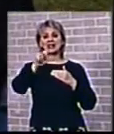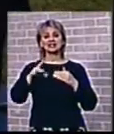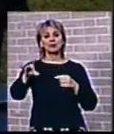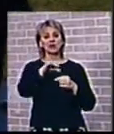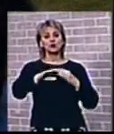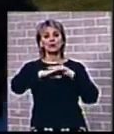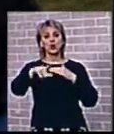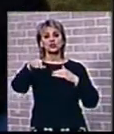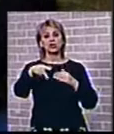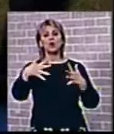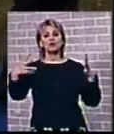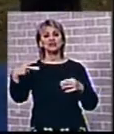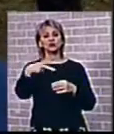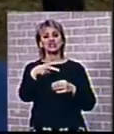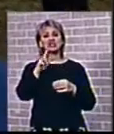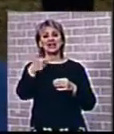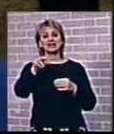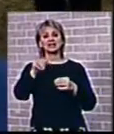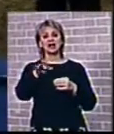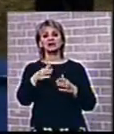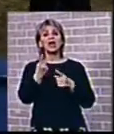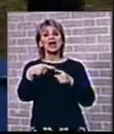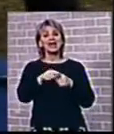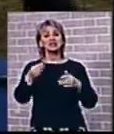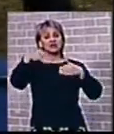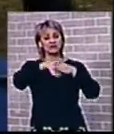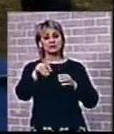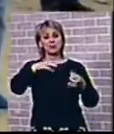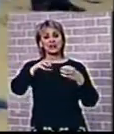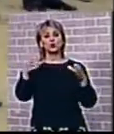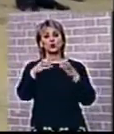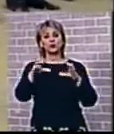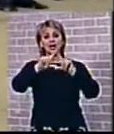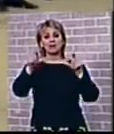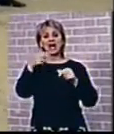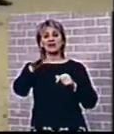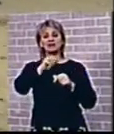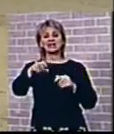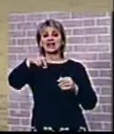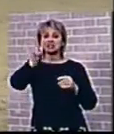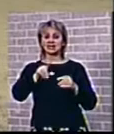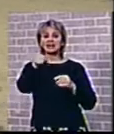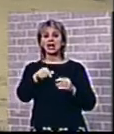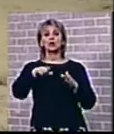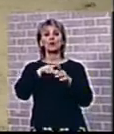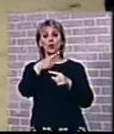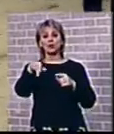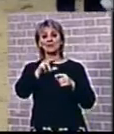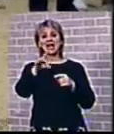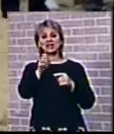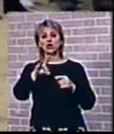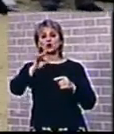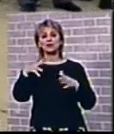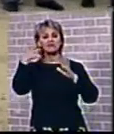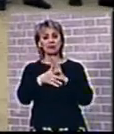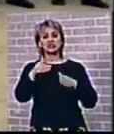на площади больше 2000 гектаров. Этот инвестпроект группы компаний АФГ «Националь» на 500 000 000 рублей